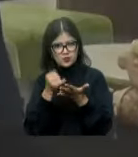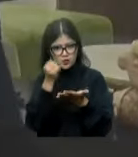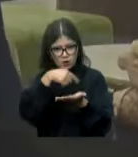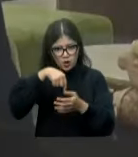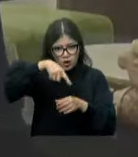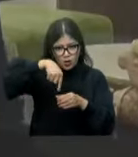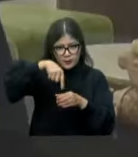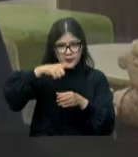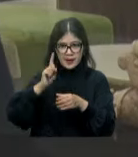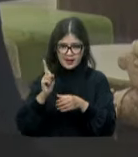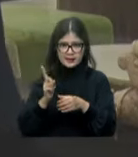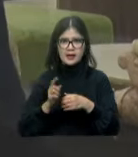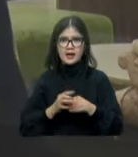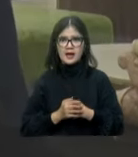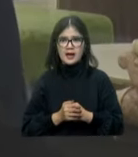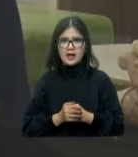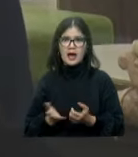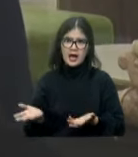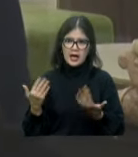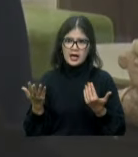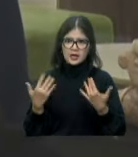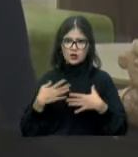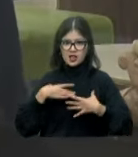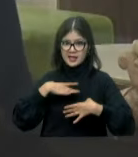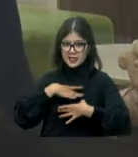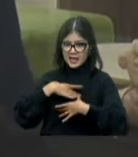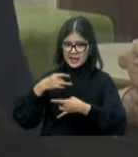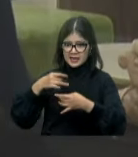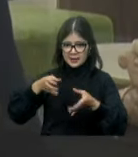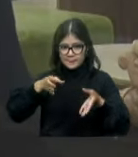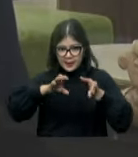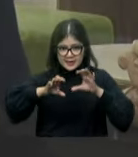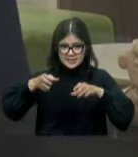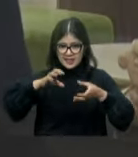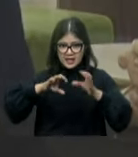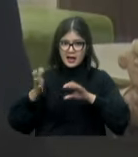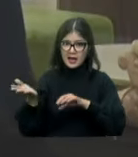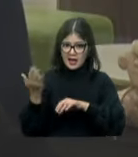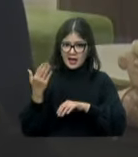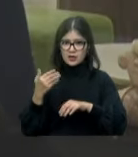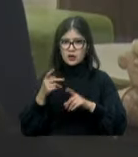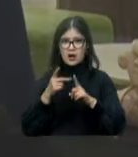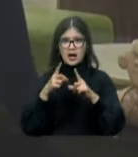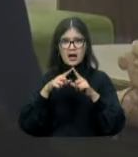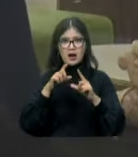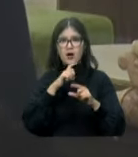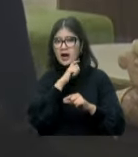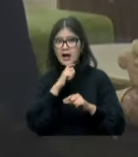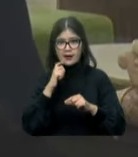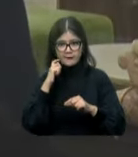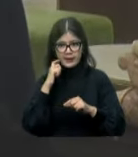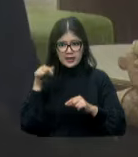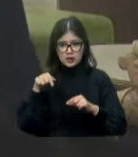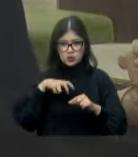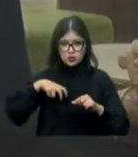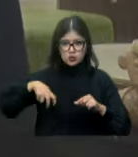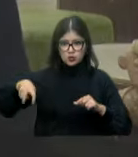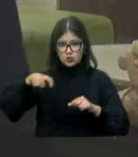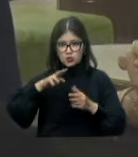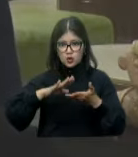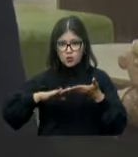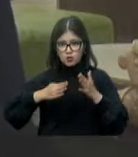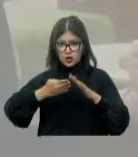kopi untuk berlomba dan juga berbagi ilmu di sini. Karena kita nggak pengen AHA Cafe cuma jadi tempat nongkrong nih, tapi kita pengen mengajak komunitas baru untuk